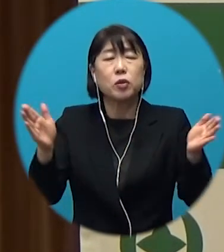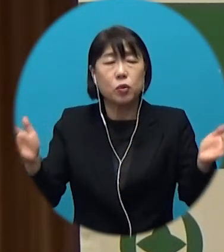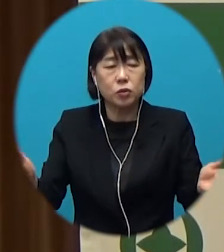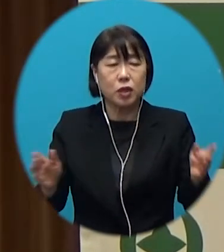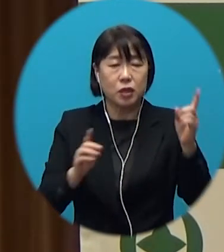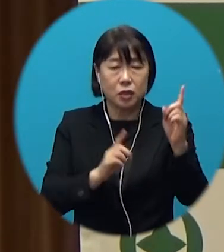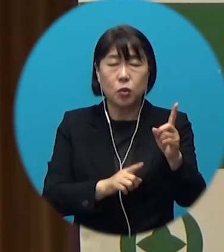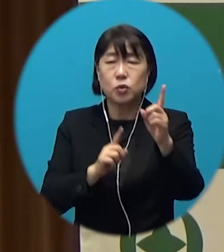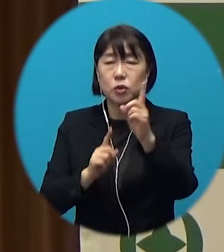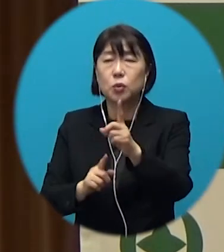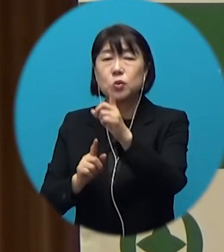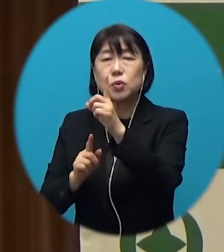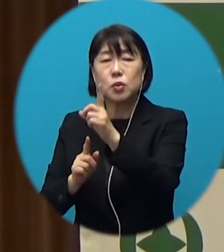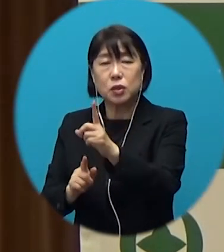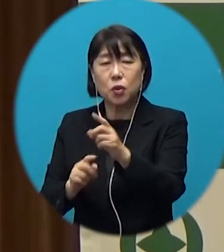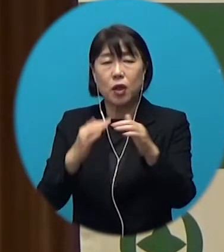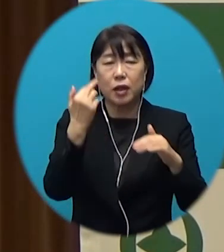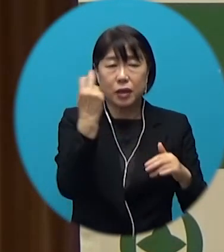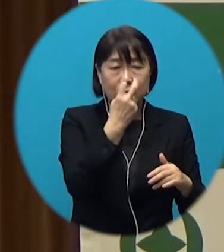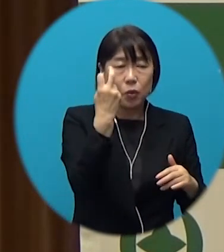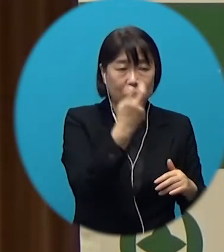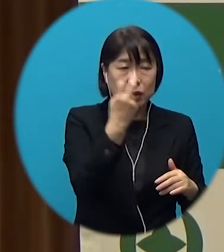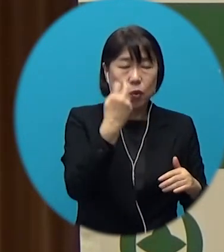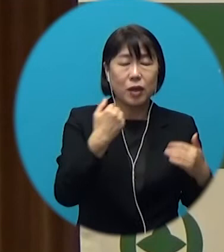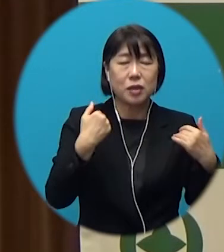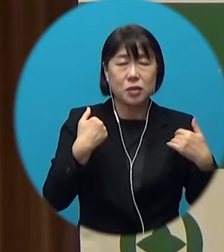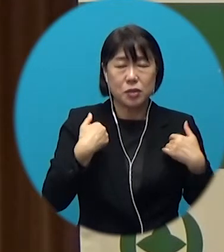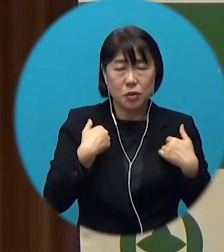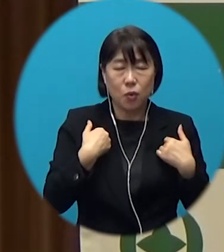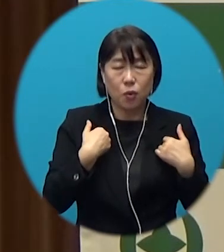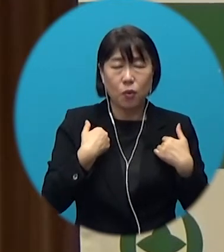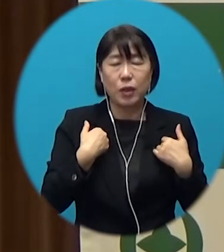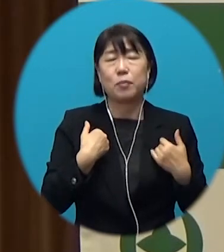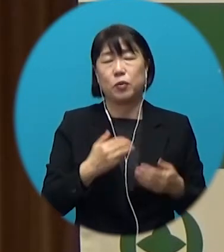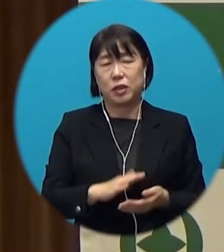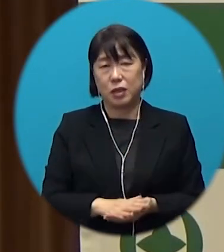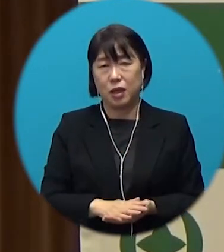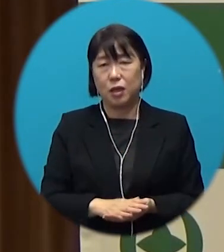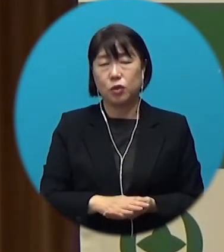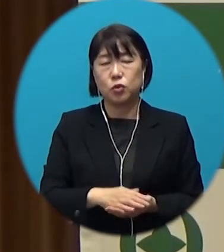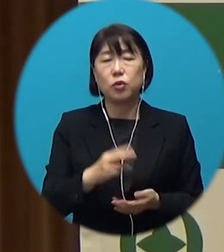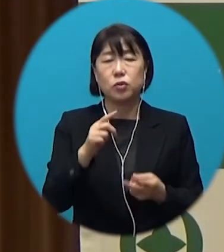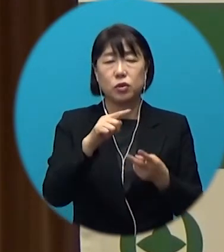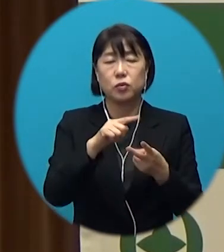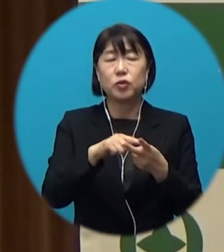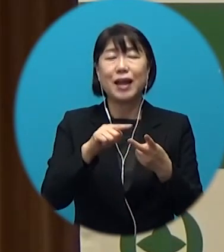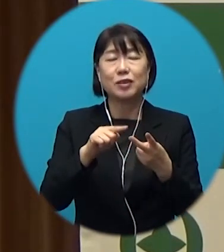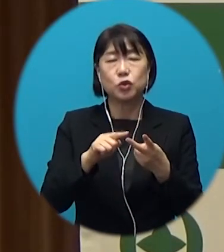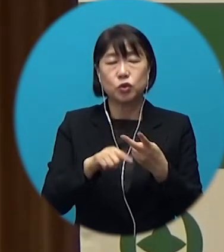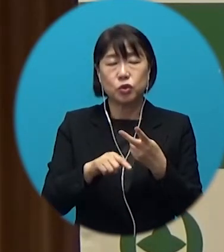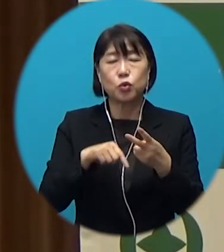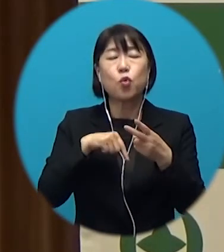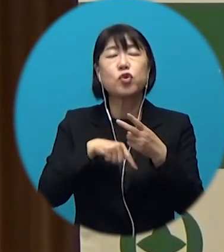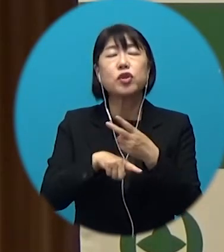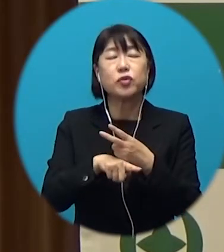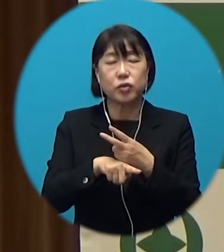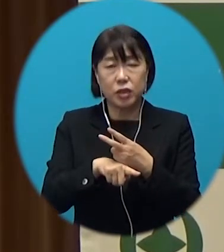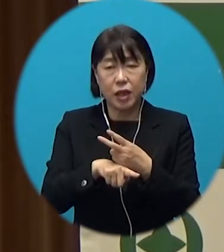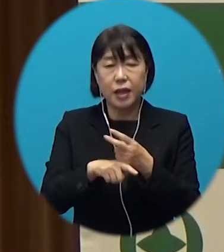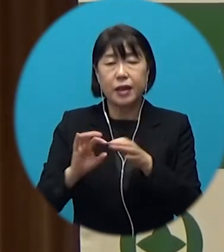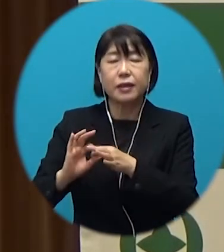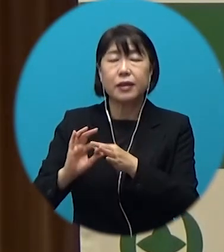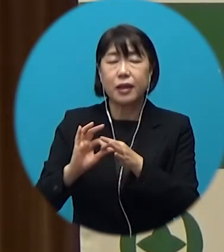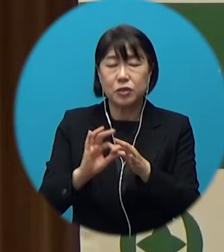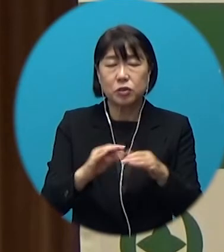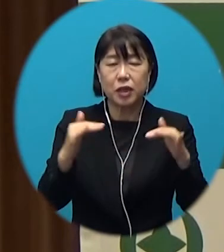が検討要する深いものだというふうに思っておりまして、そういう2つ の, ことがですね、継続的に検討でき